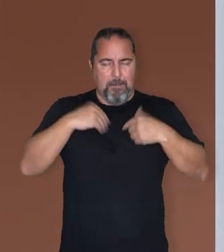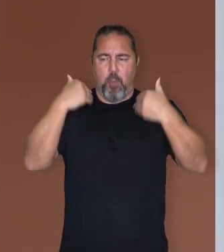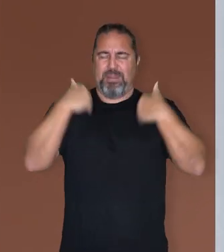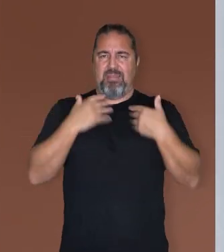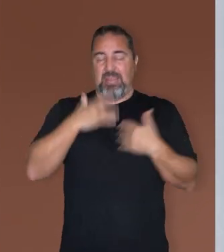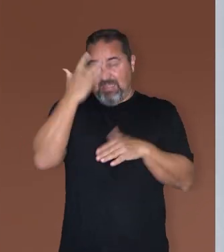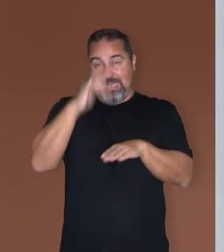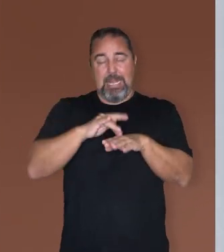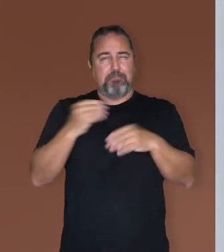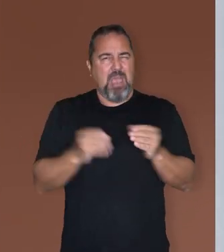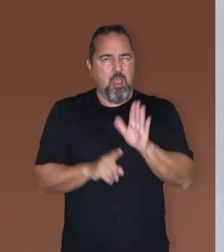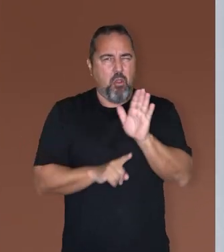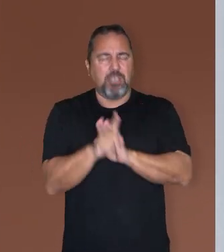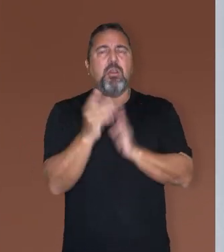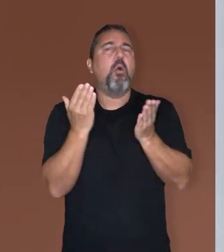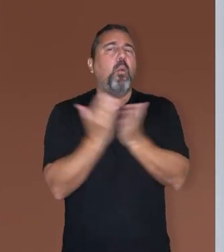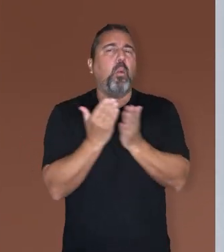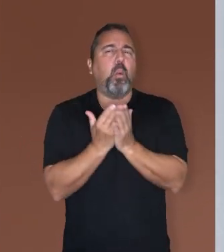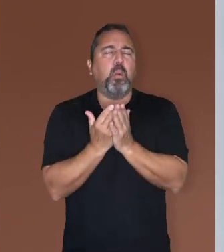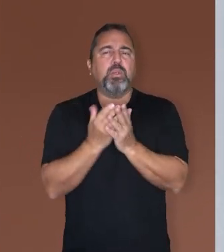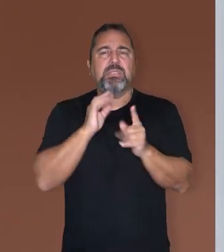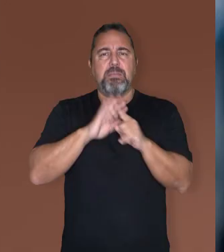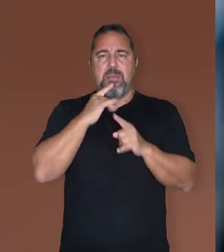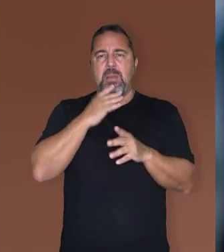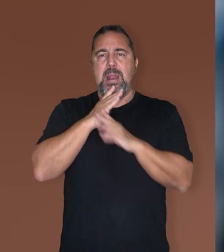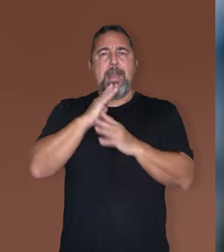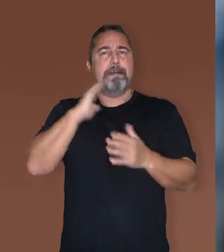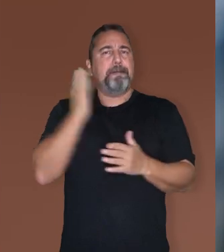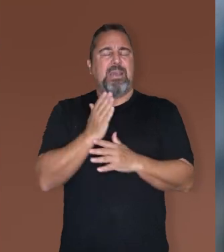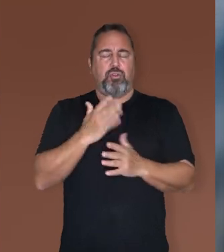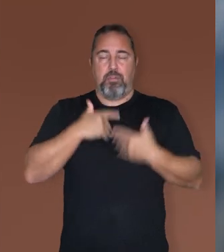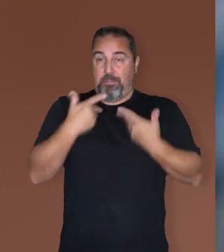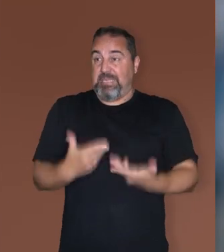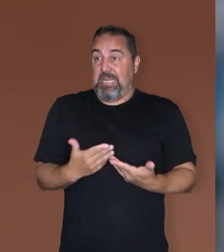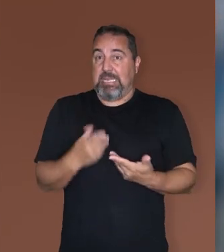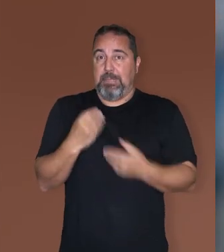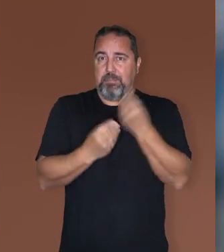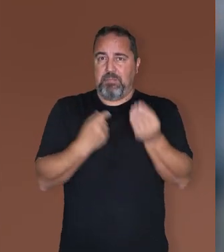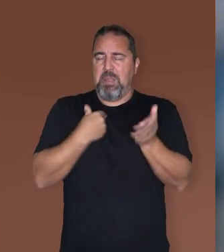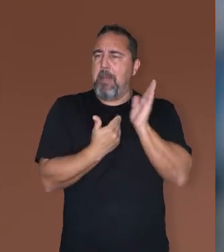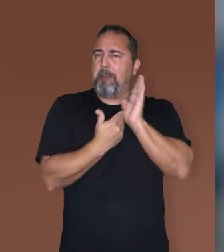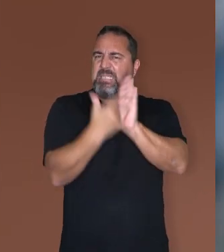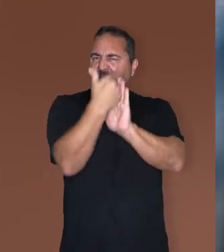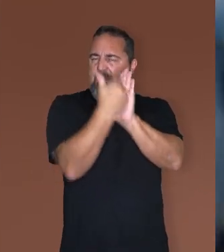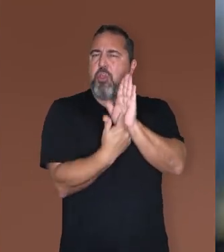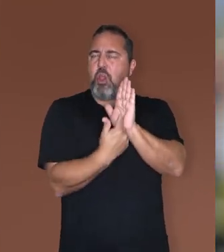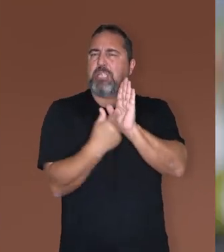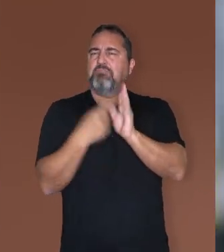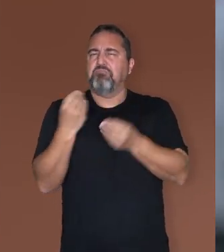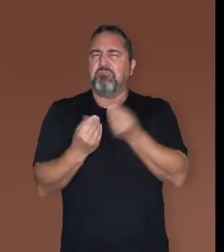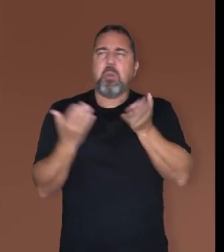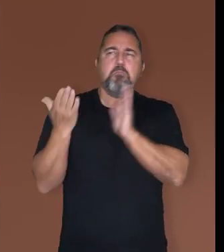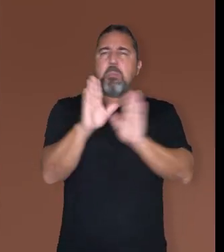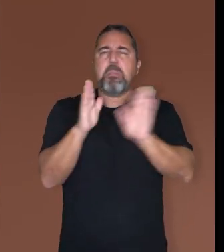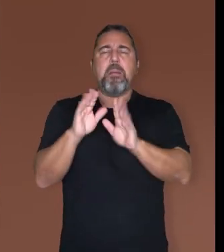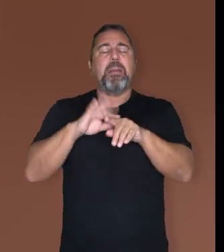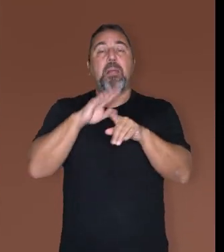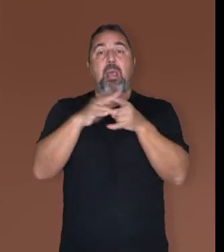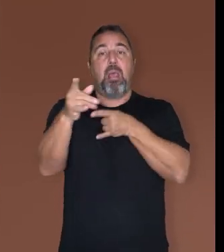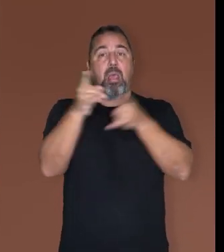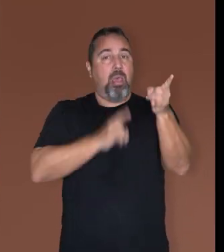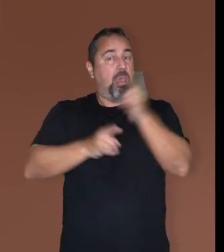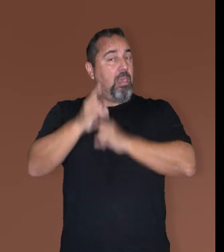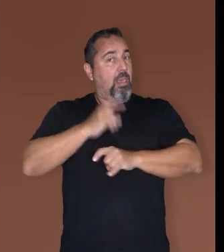itzazu zure trebetasun digitalak ikastaro honi esker. Uneko eragina, menderatu aurkezpenen artea eta txunditu